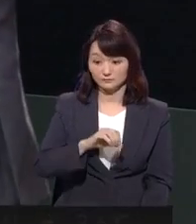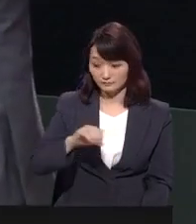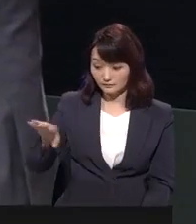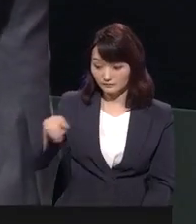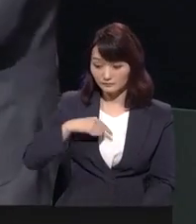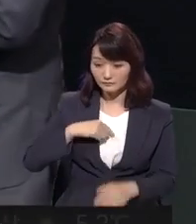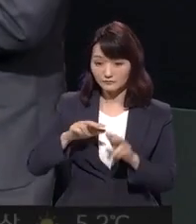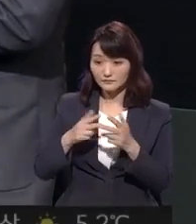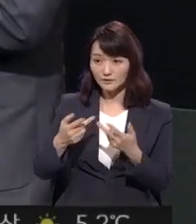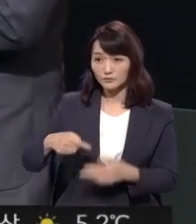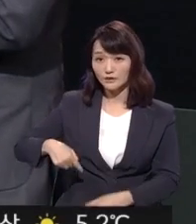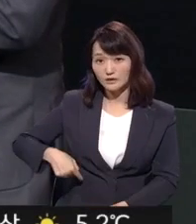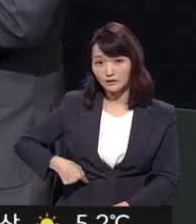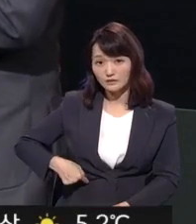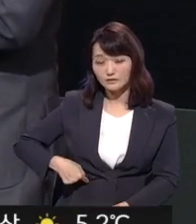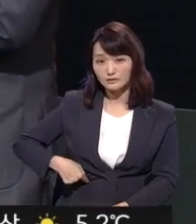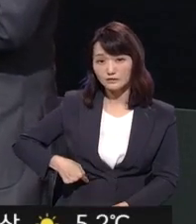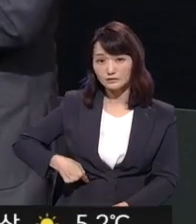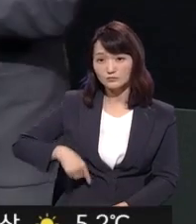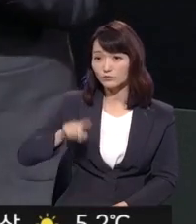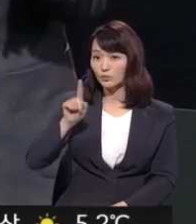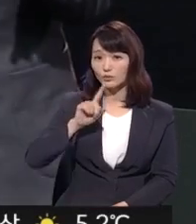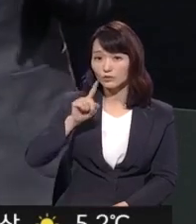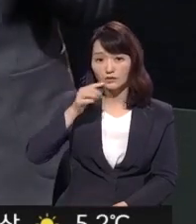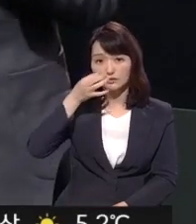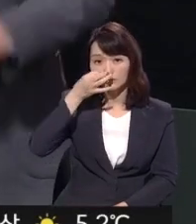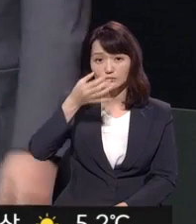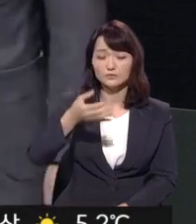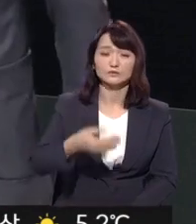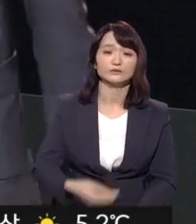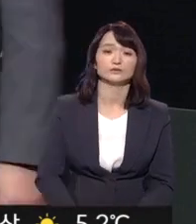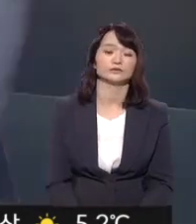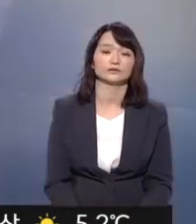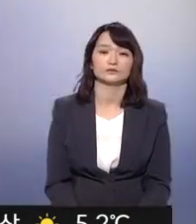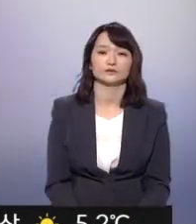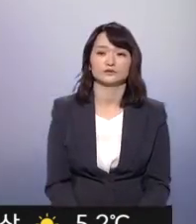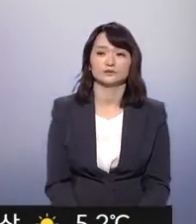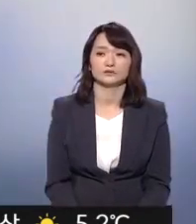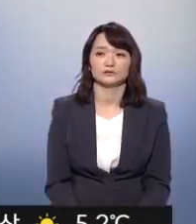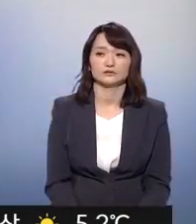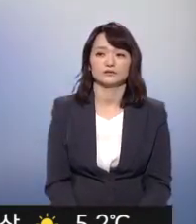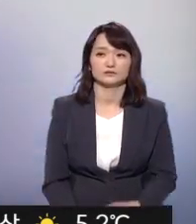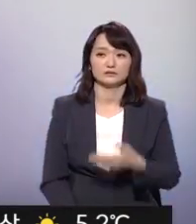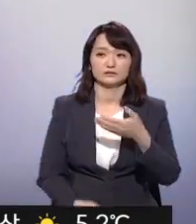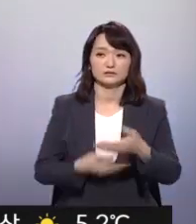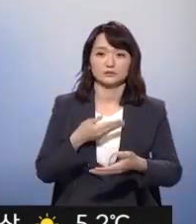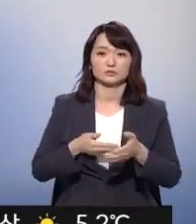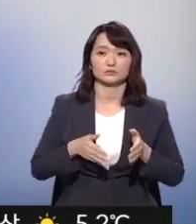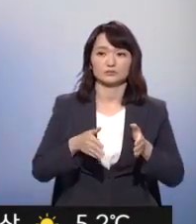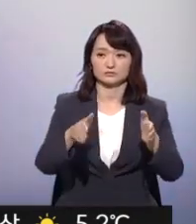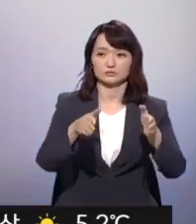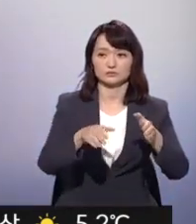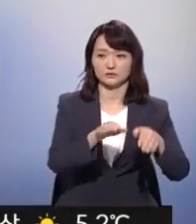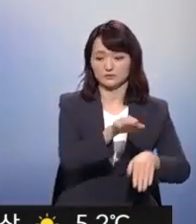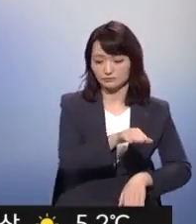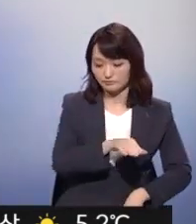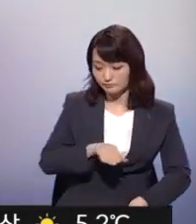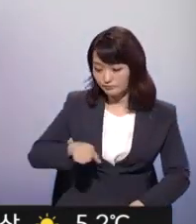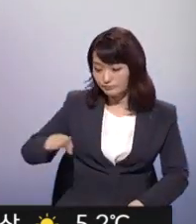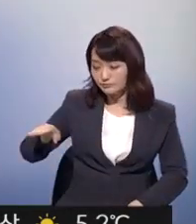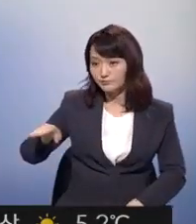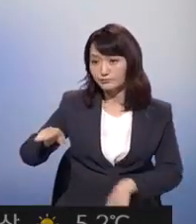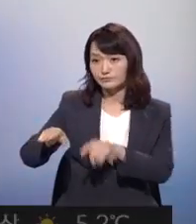버린 건 본인들의 양심이다 함께 보시죠 자 고속도로 갓길 창문 밖으로 손이 있어